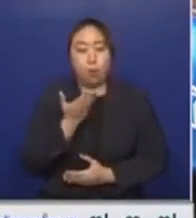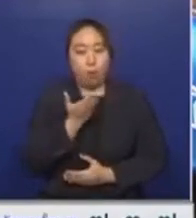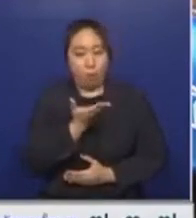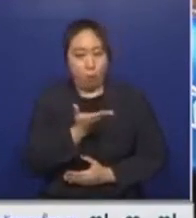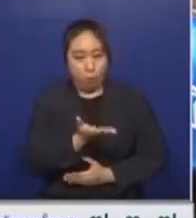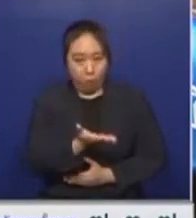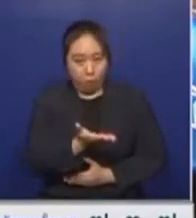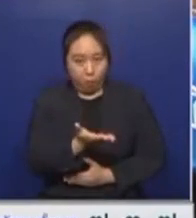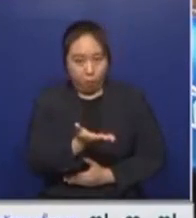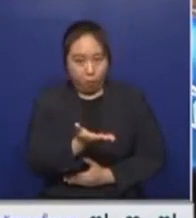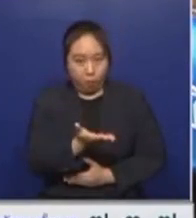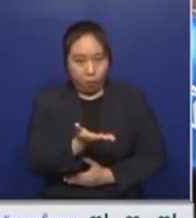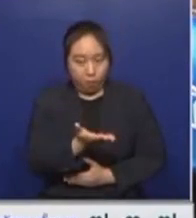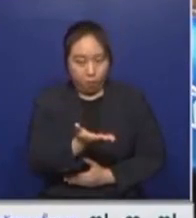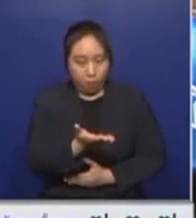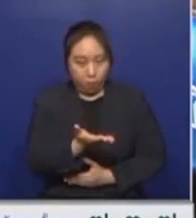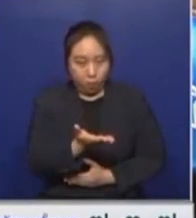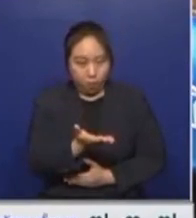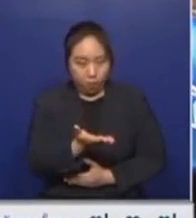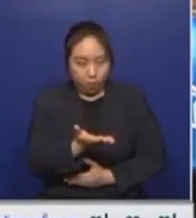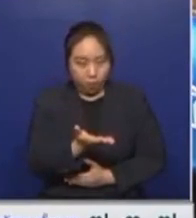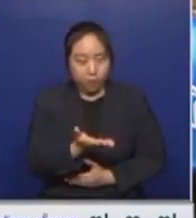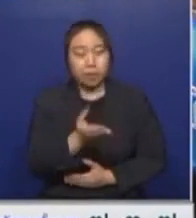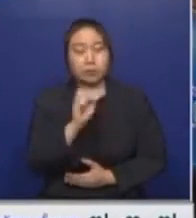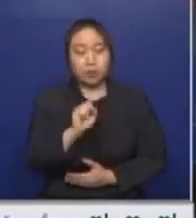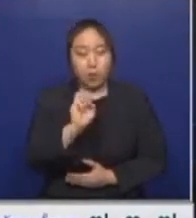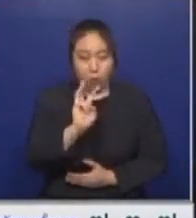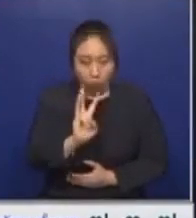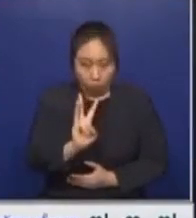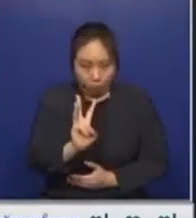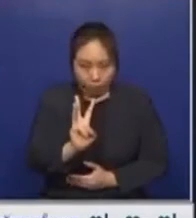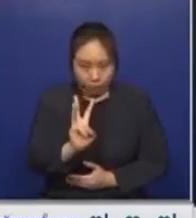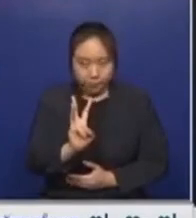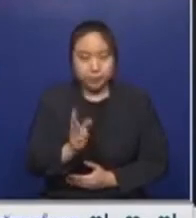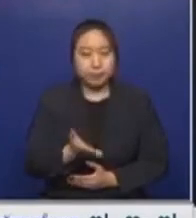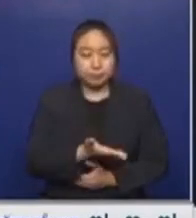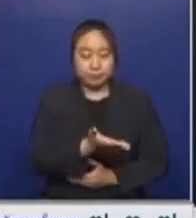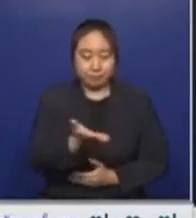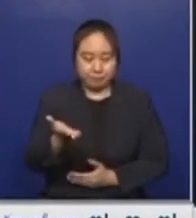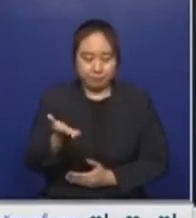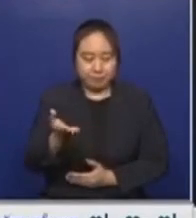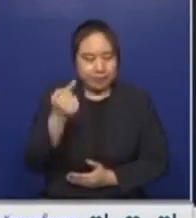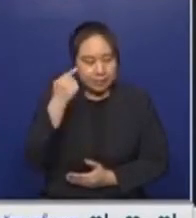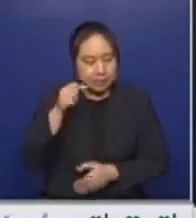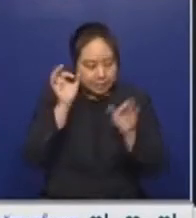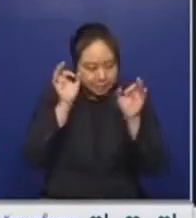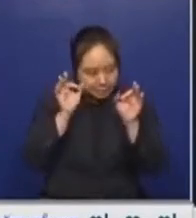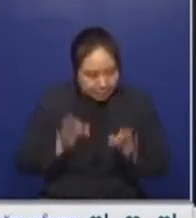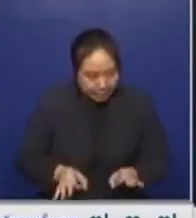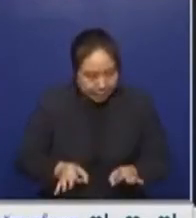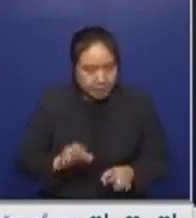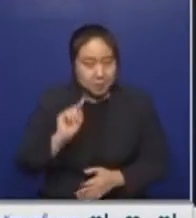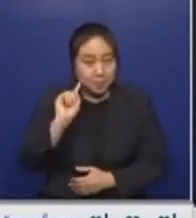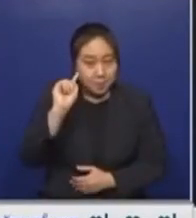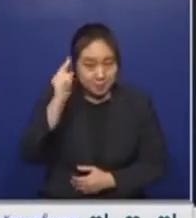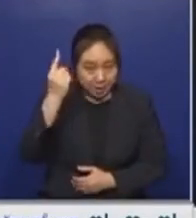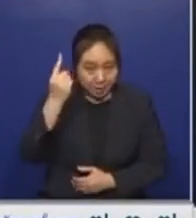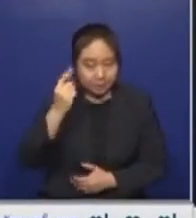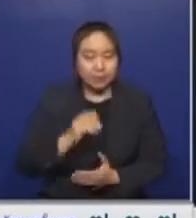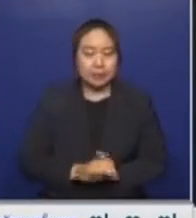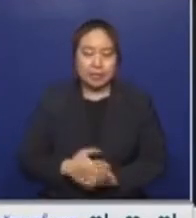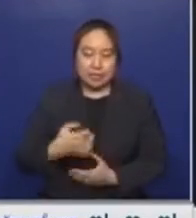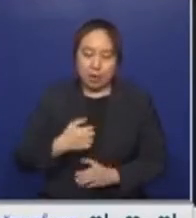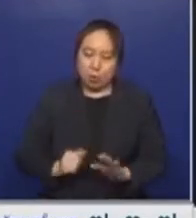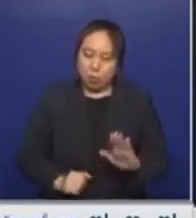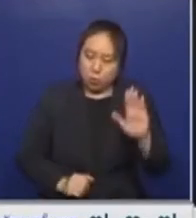ให้ท่านสว.นะคะได้ตัดสินใจอีกครั้งหนึ่งนะคะในการที่จะโหว